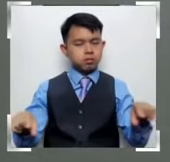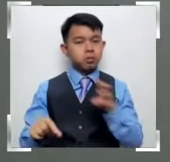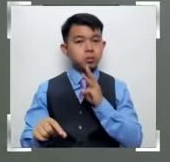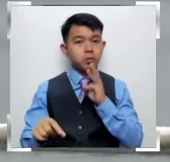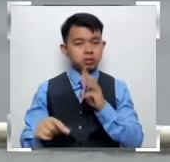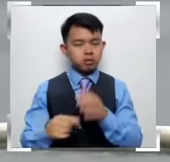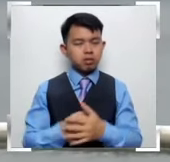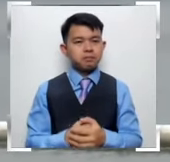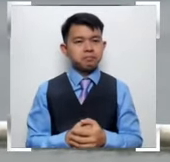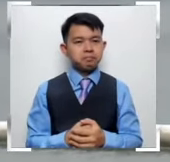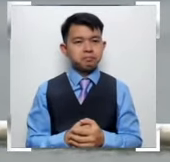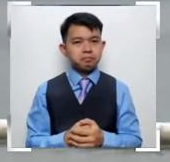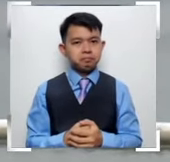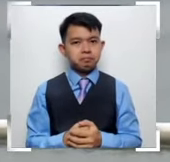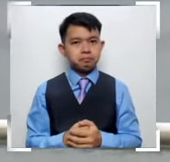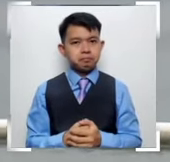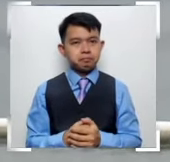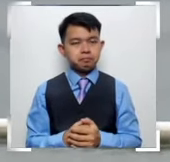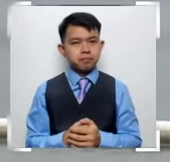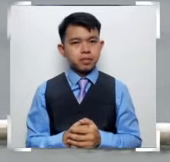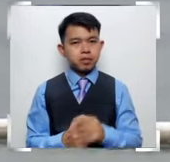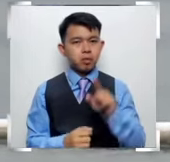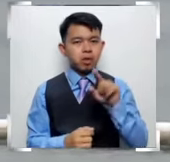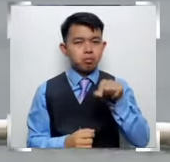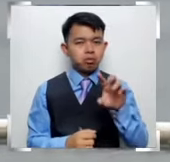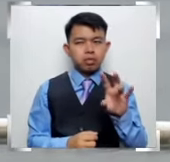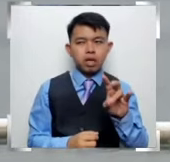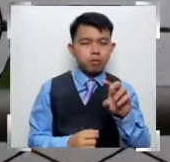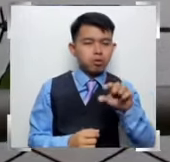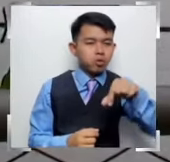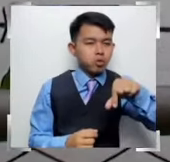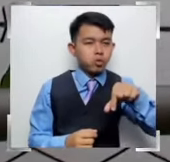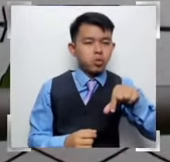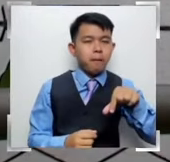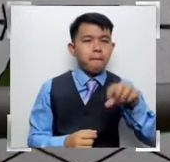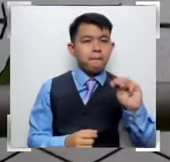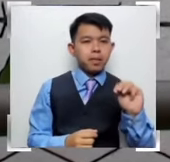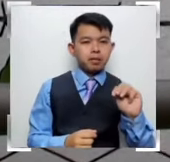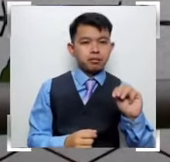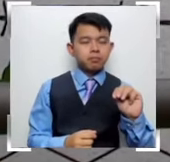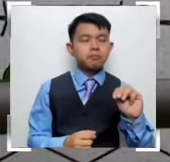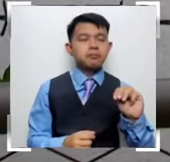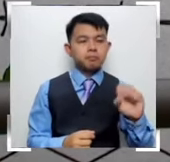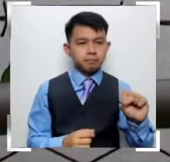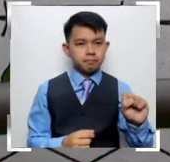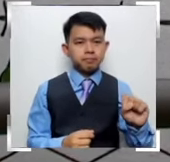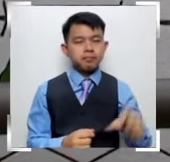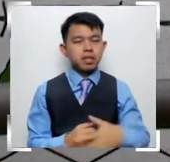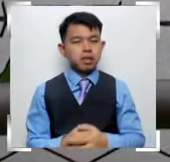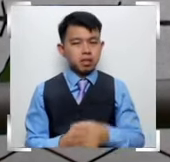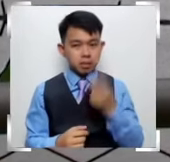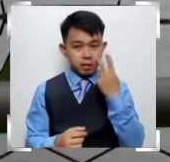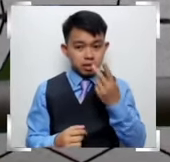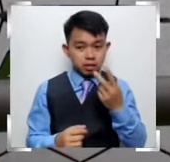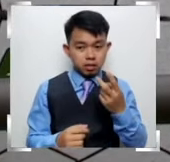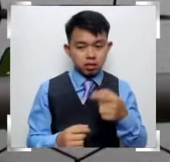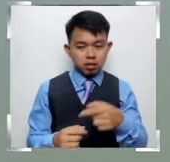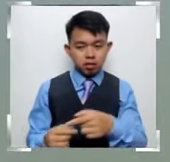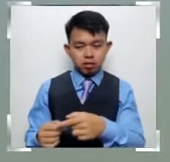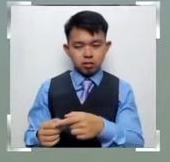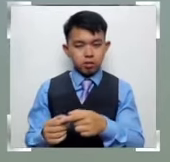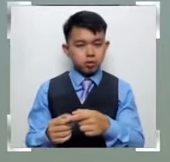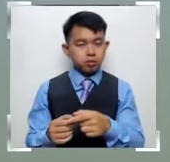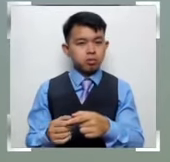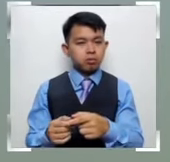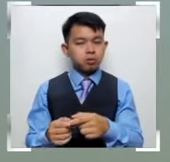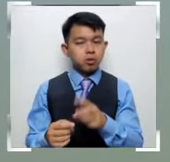per second po yung nawawala. Pagdating po dun sa portal kung saan naghahati yung tubig ng Manila Water